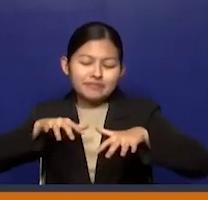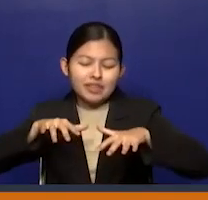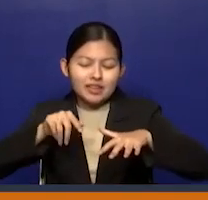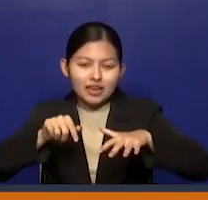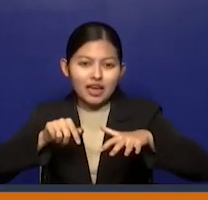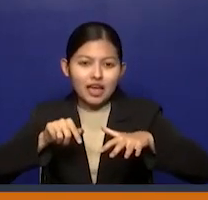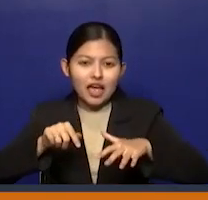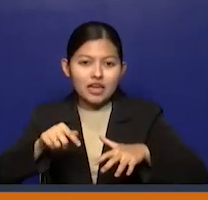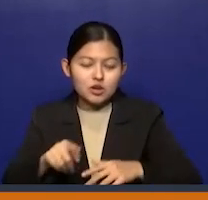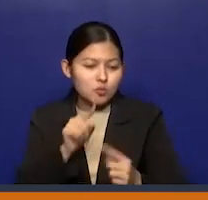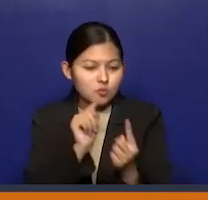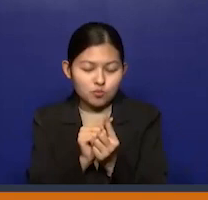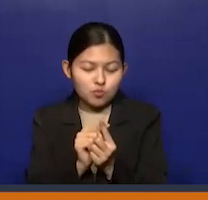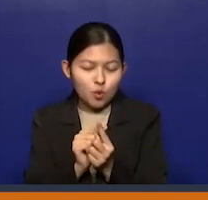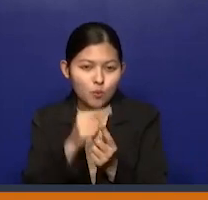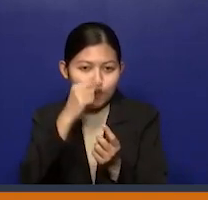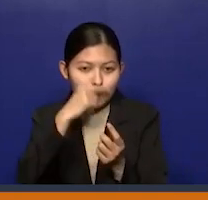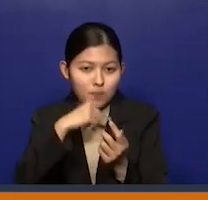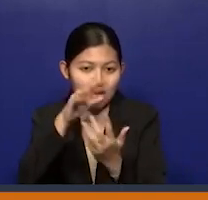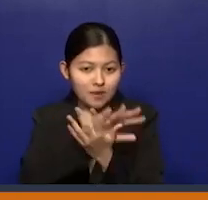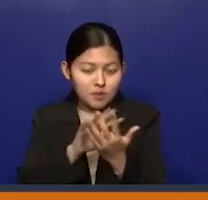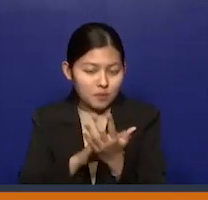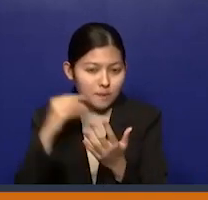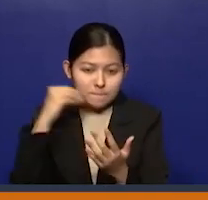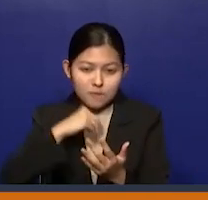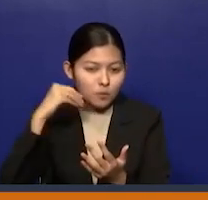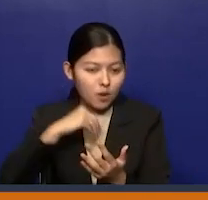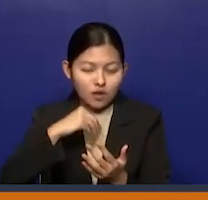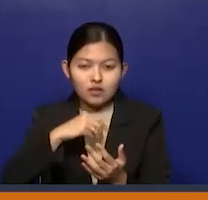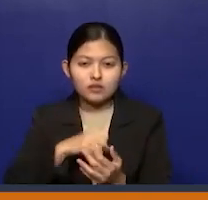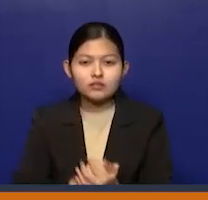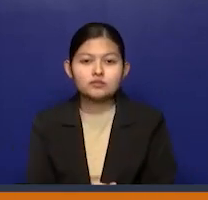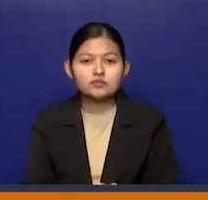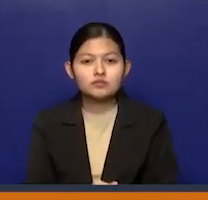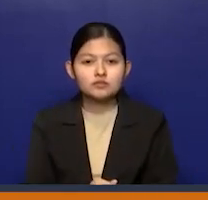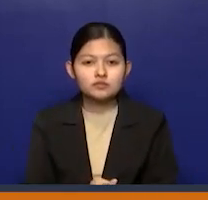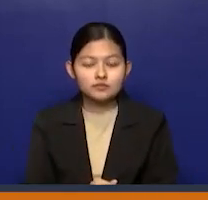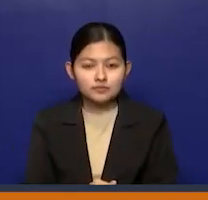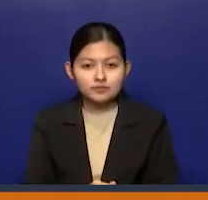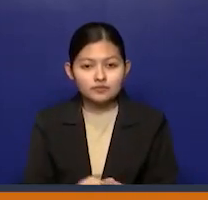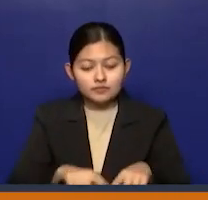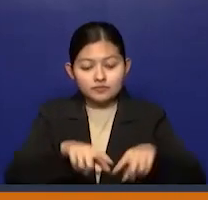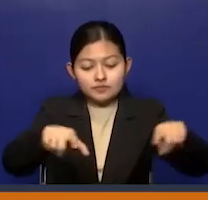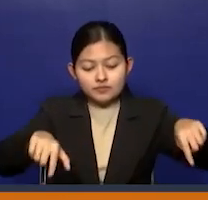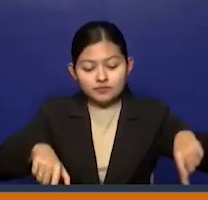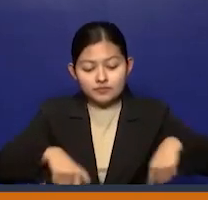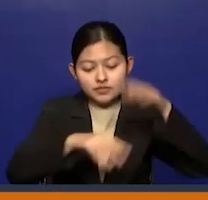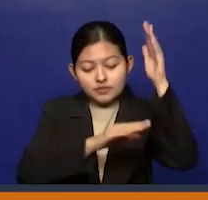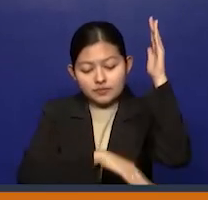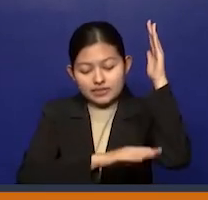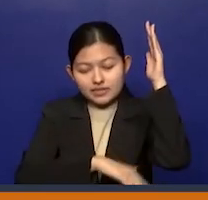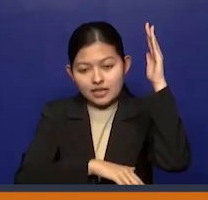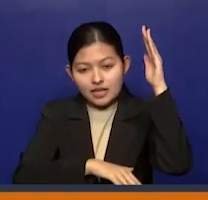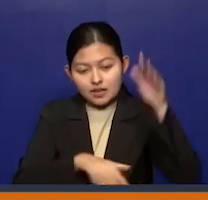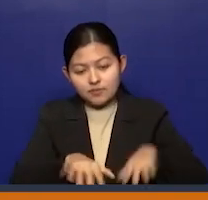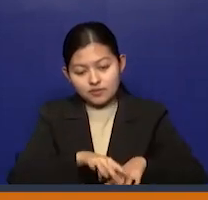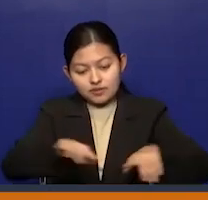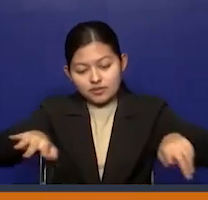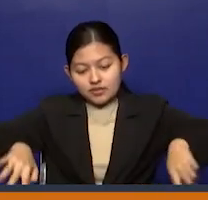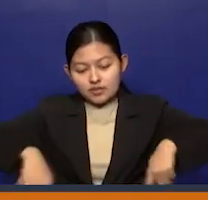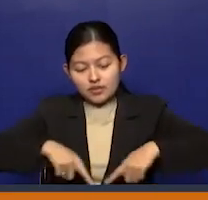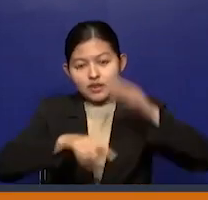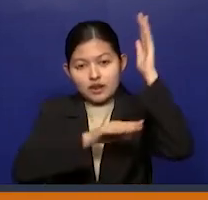ในสังคมไทยในประเทศไทยของเราเนี่ยมาเป็นเวลานานโดยเฉพาะอย่างพื้นที่ในภาคใต้ภาคใต้นะครับ